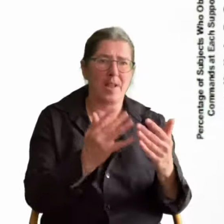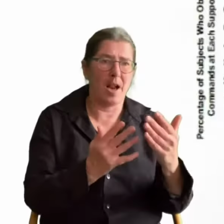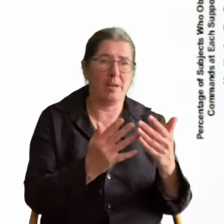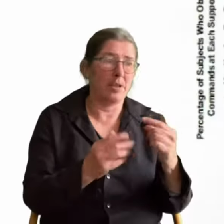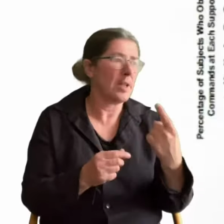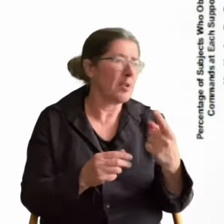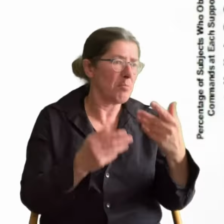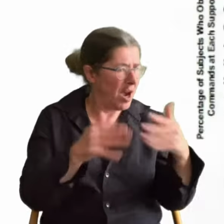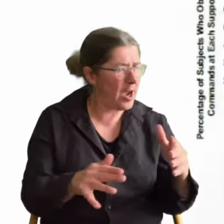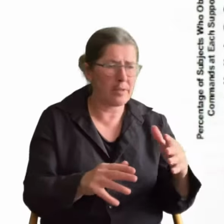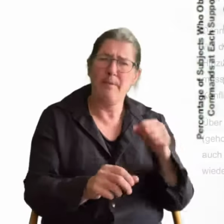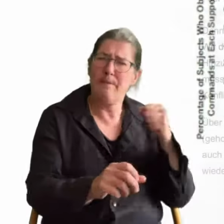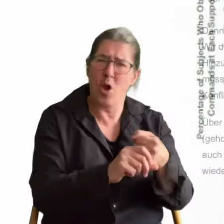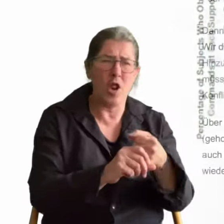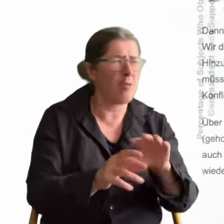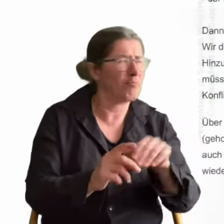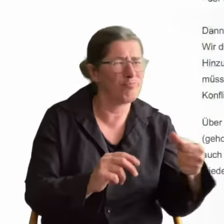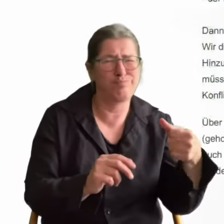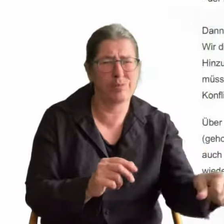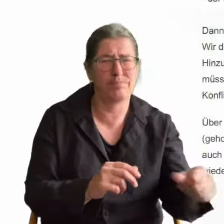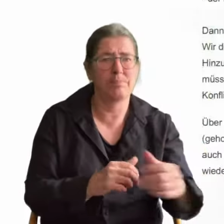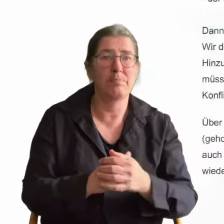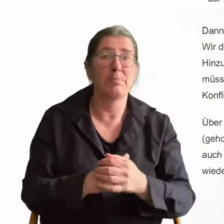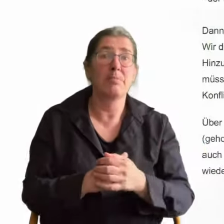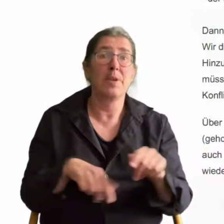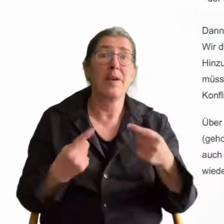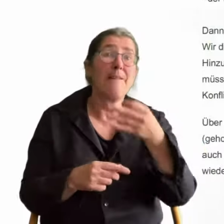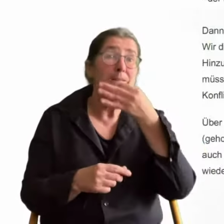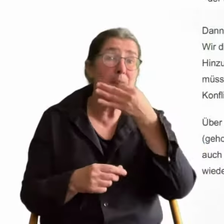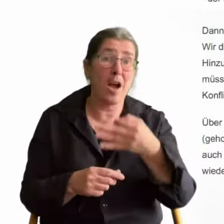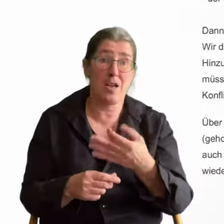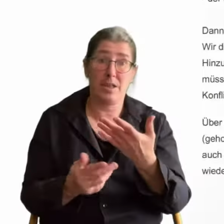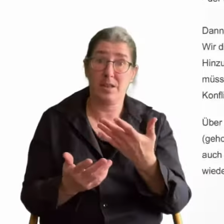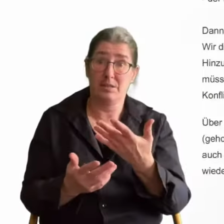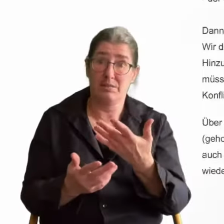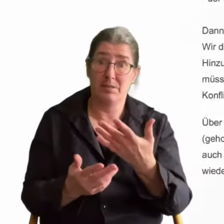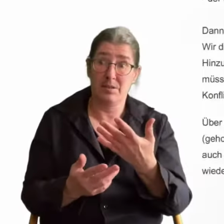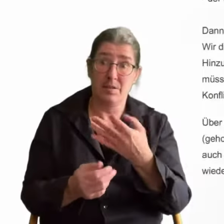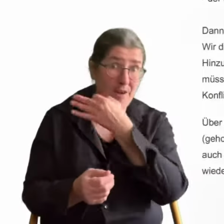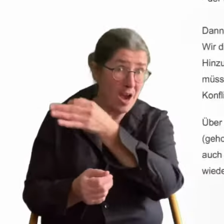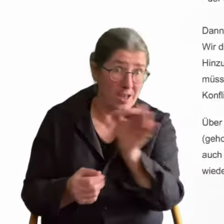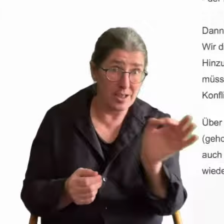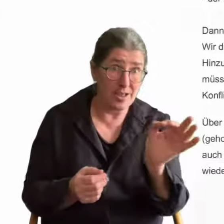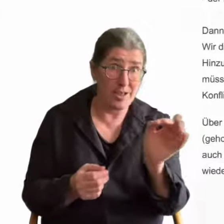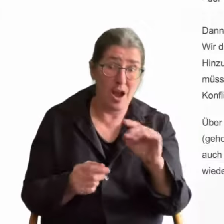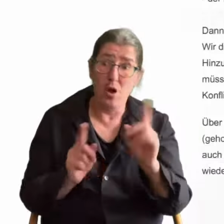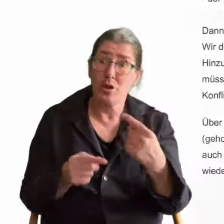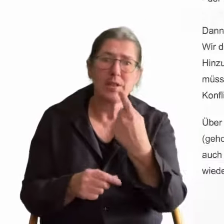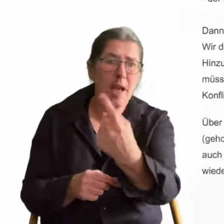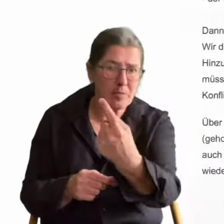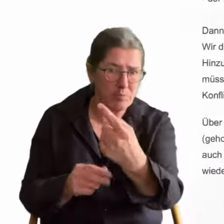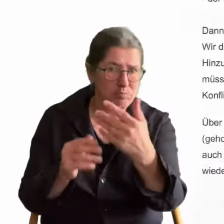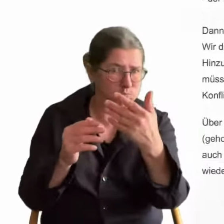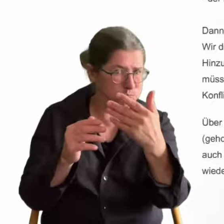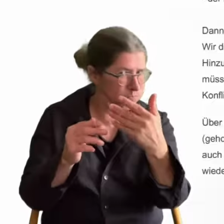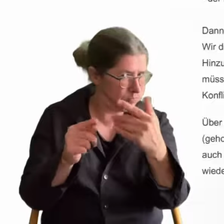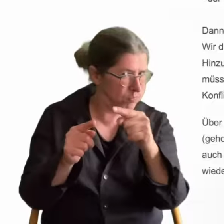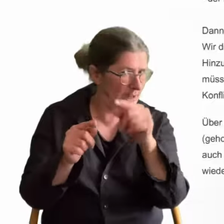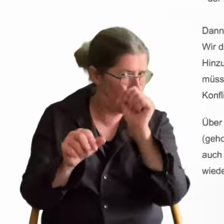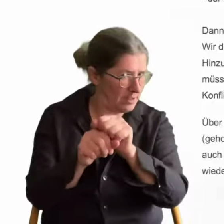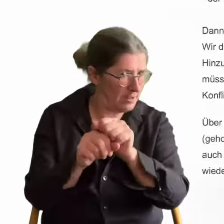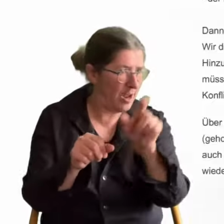äußersten gehen würden da stellt sich die frage würdest auch du einen menschen auf befehl quälen oder